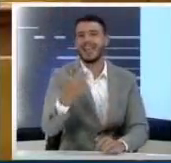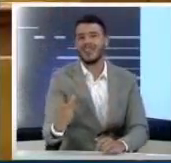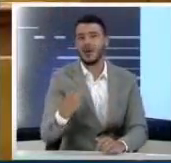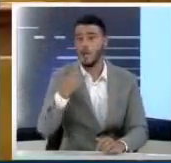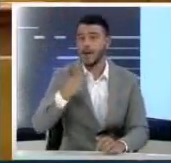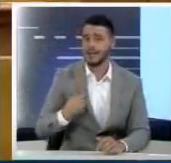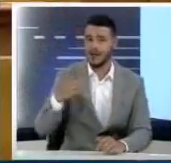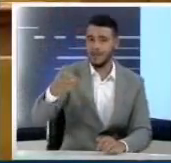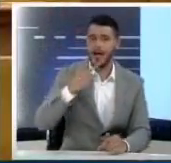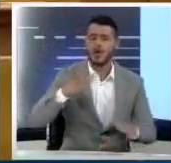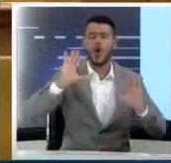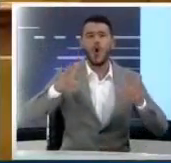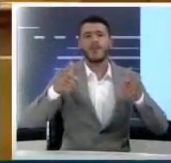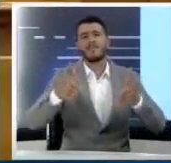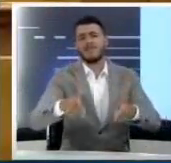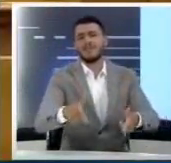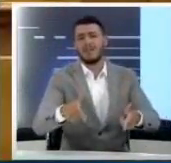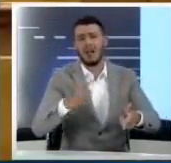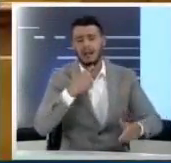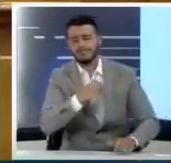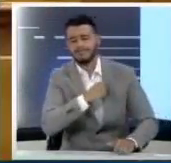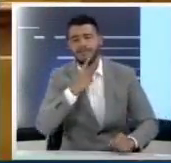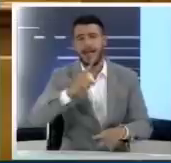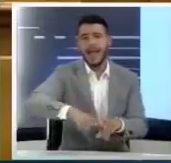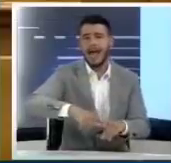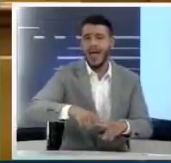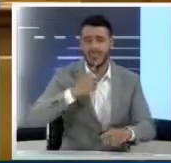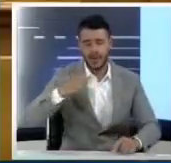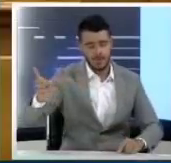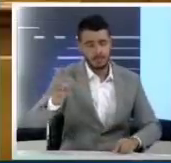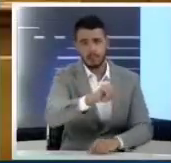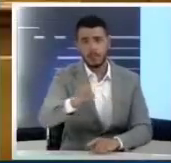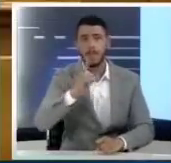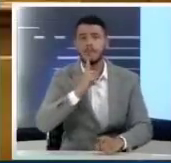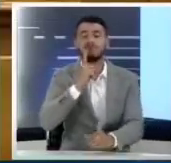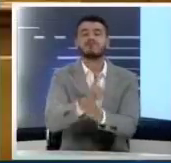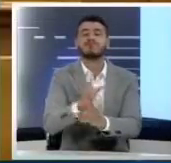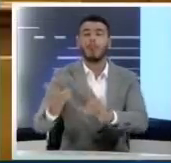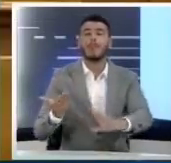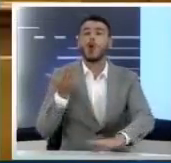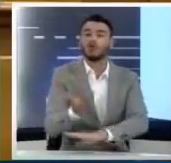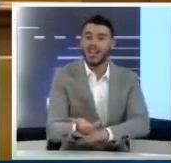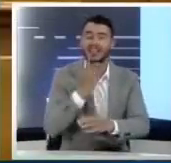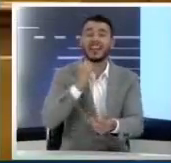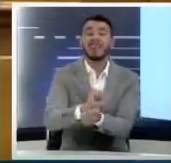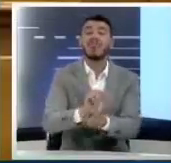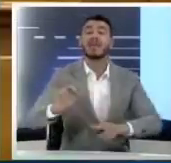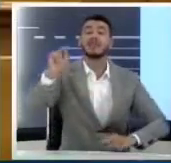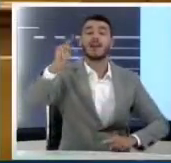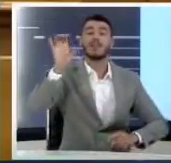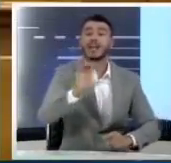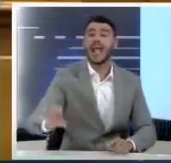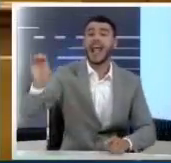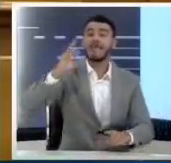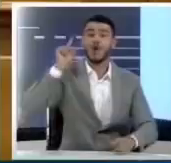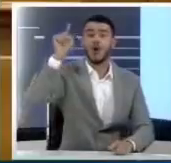οι Ευρωπαίοι να βοηθήσουν την καημένη την Ελλάδα. Είναι μια συγκεκριμένη πρόταση και δέσμευση για να μπορούμε